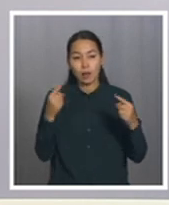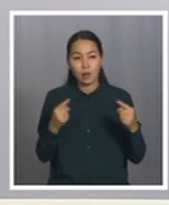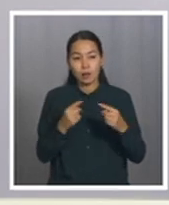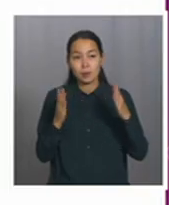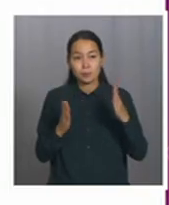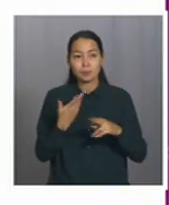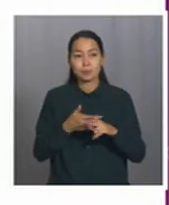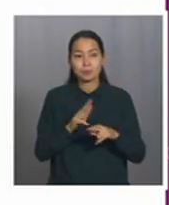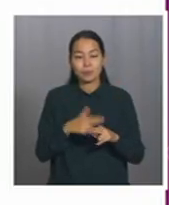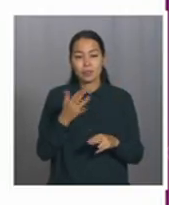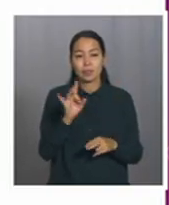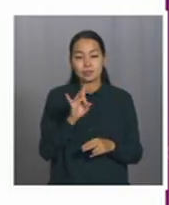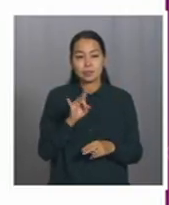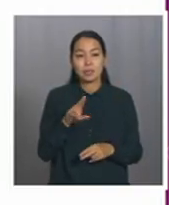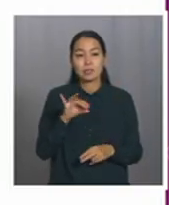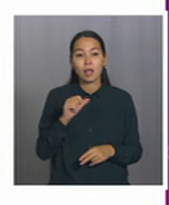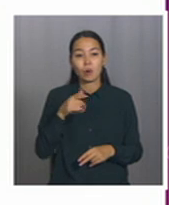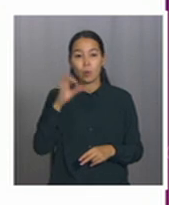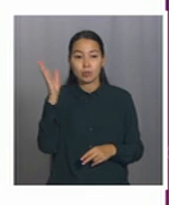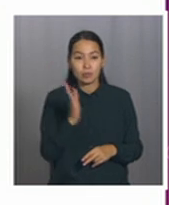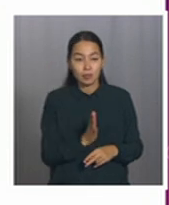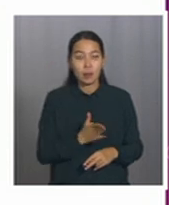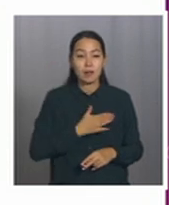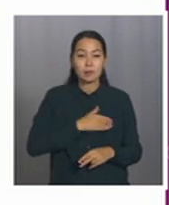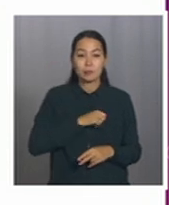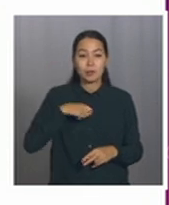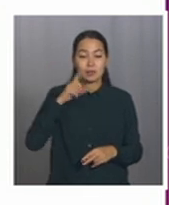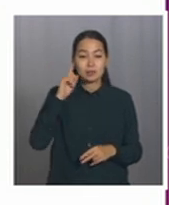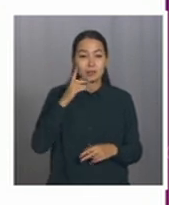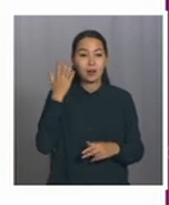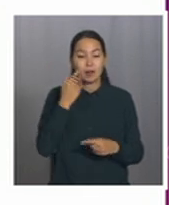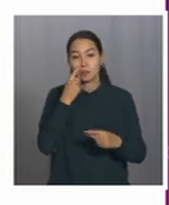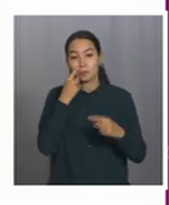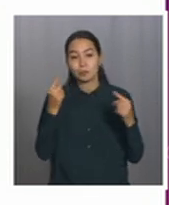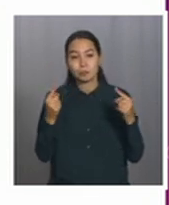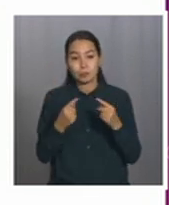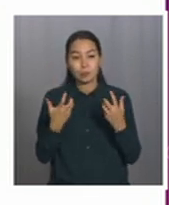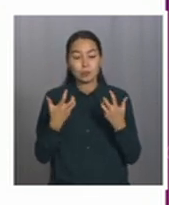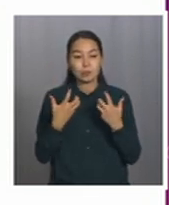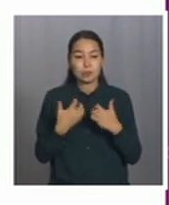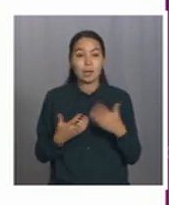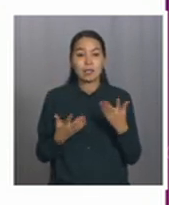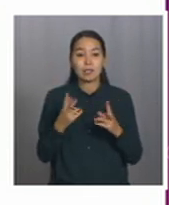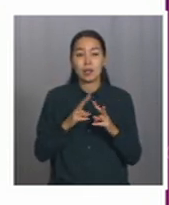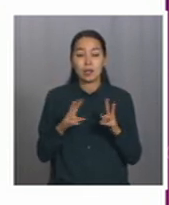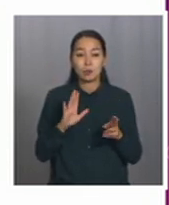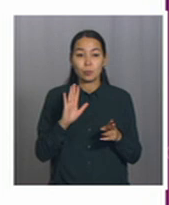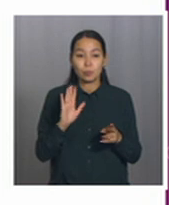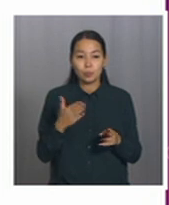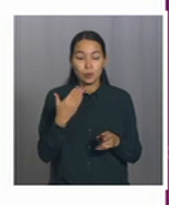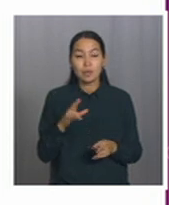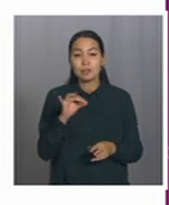шаршы, бұл диагональ. Ал біз білеміз, шаршының кез келген қарама-қарсы екі нүктесі диагональге қараған